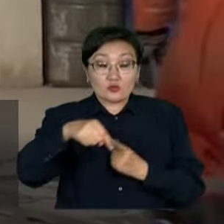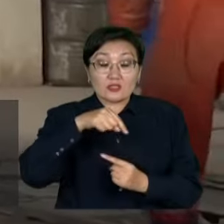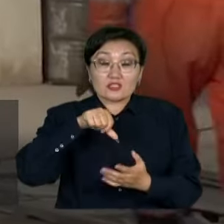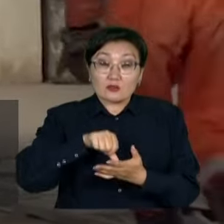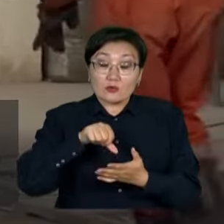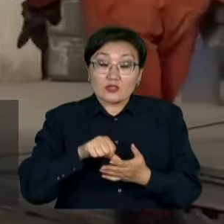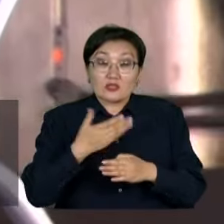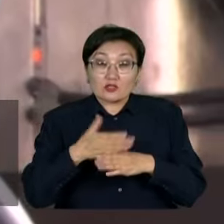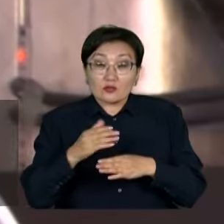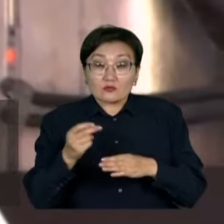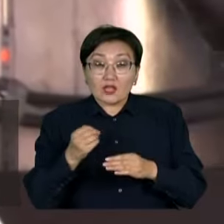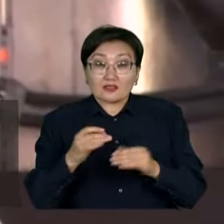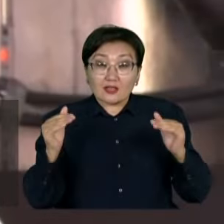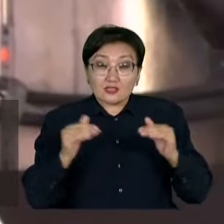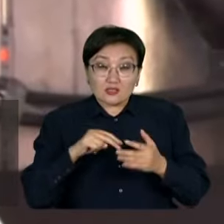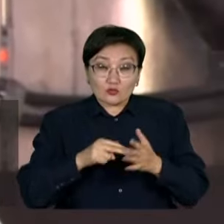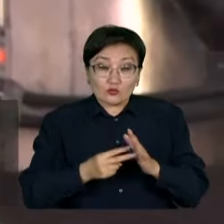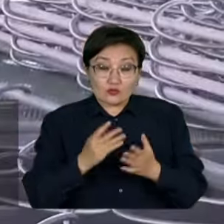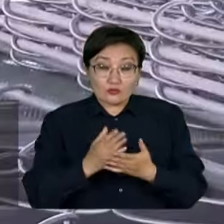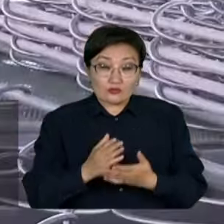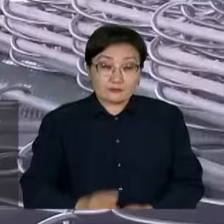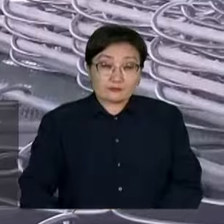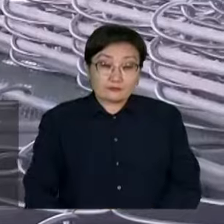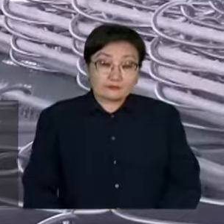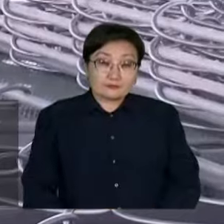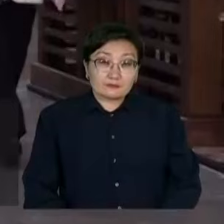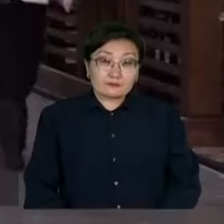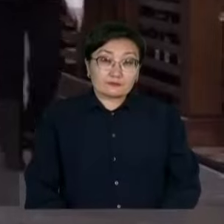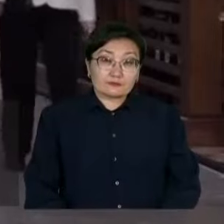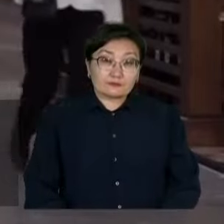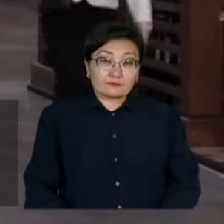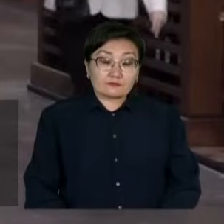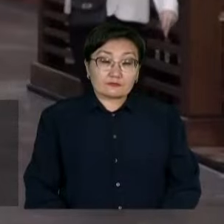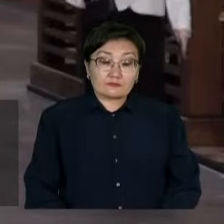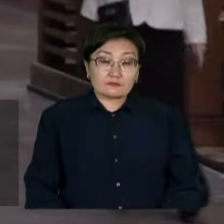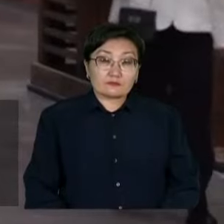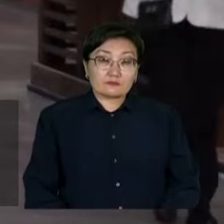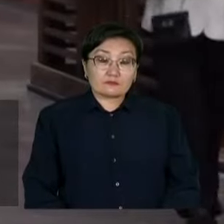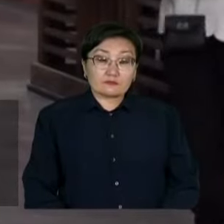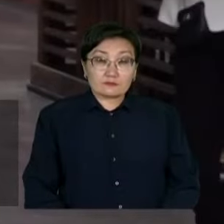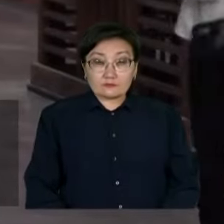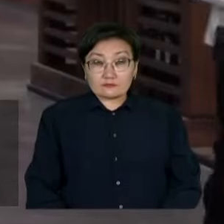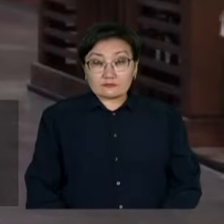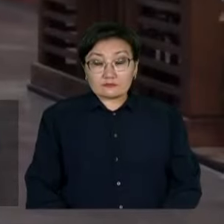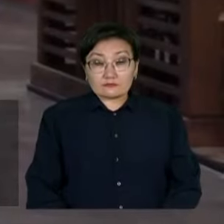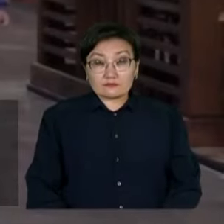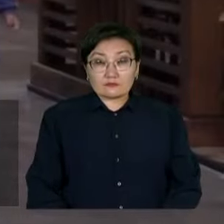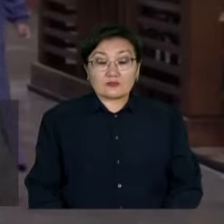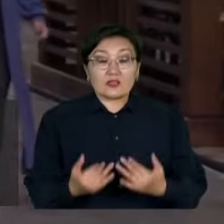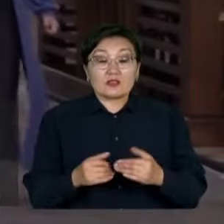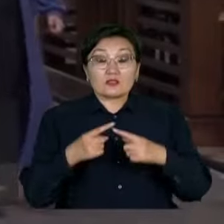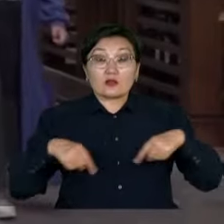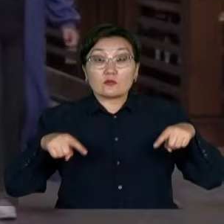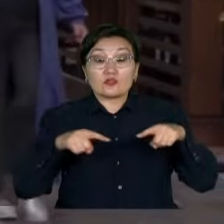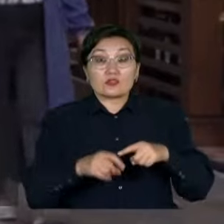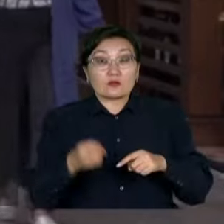қатысу үлесін тағы да азайтуды көздеп отыр. За прошлый текущий год процесс. Агенттік